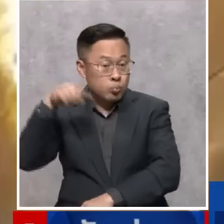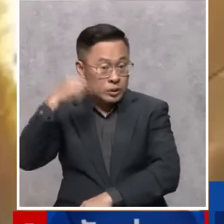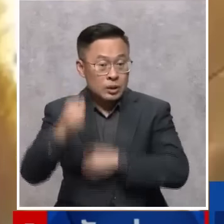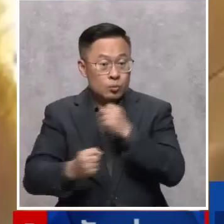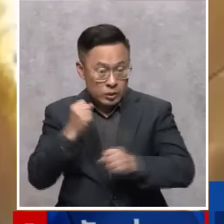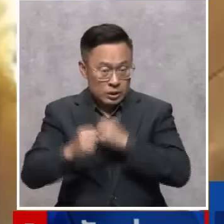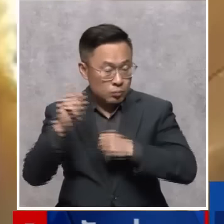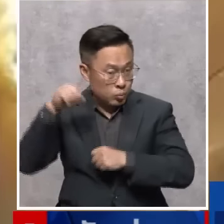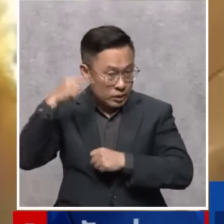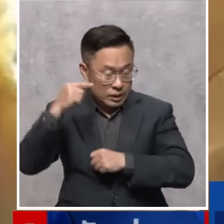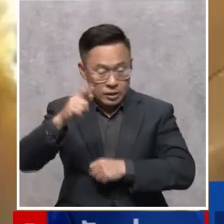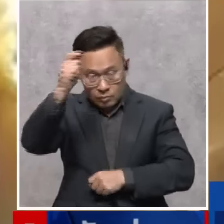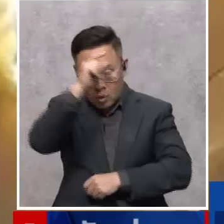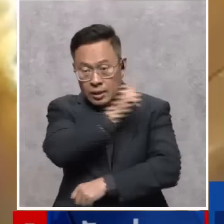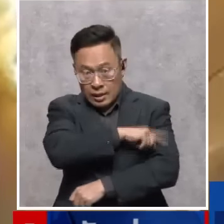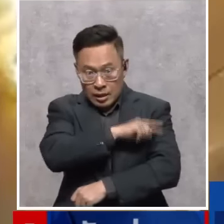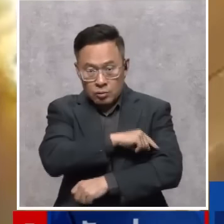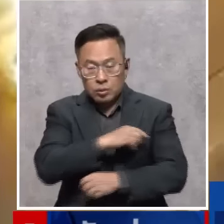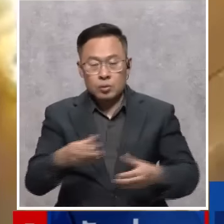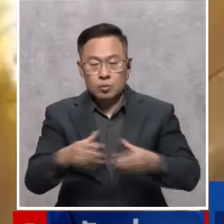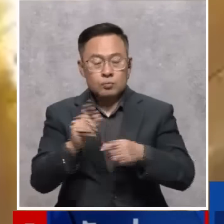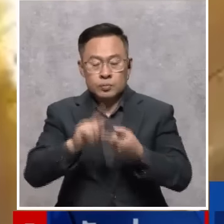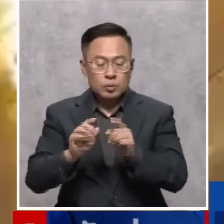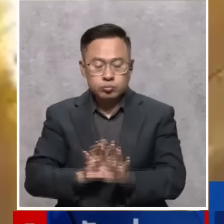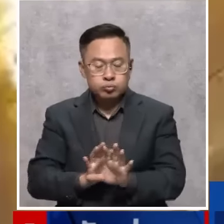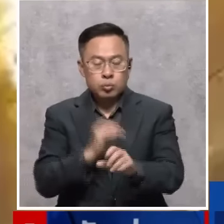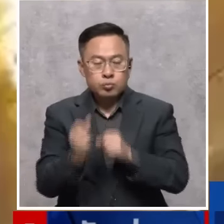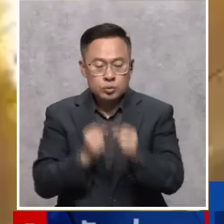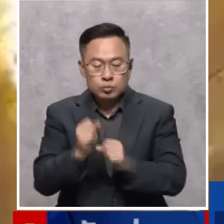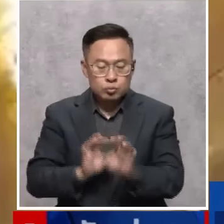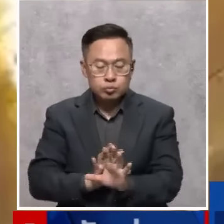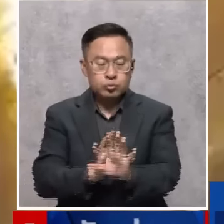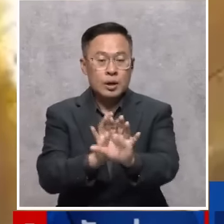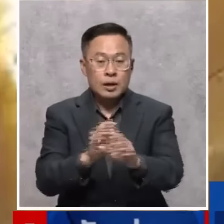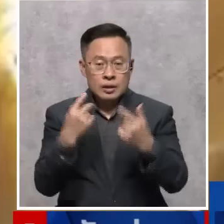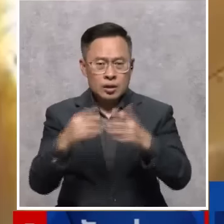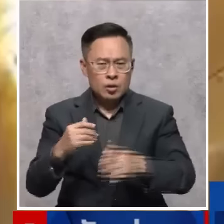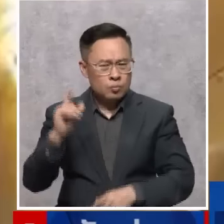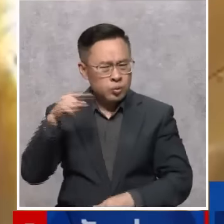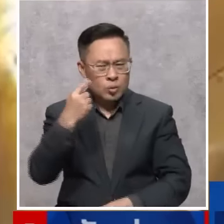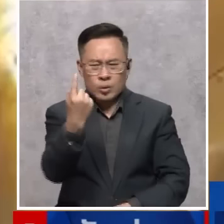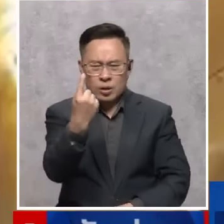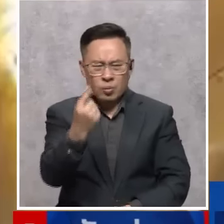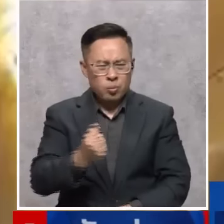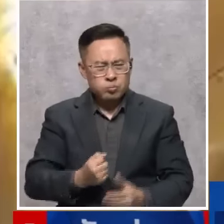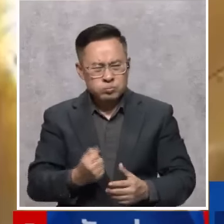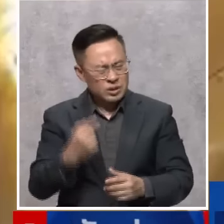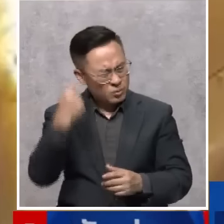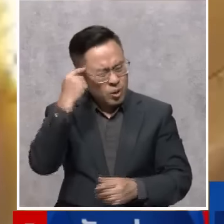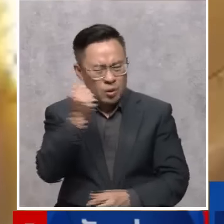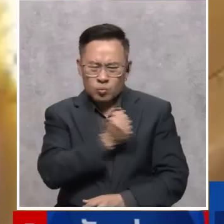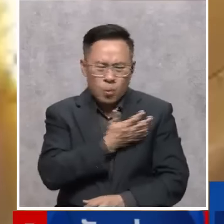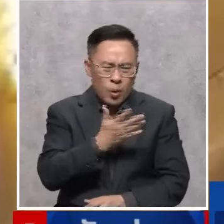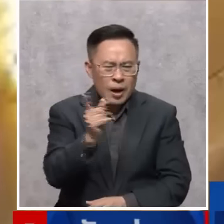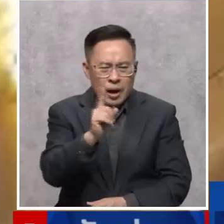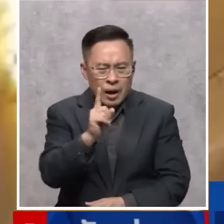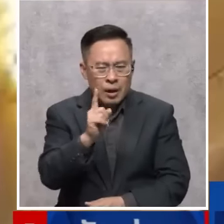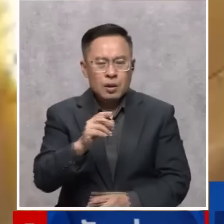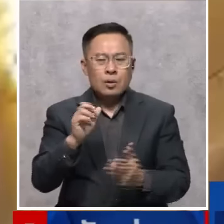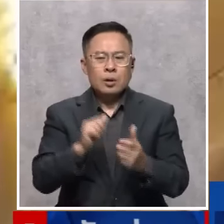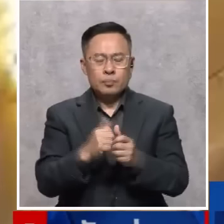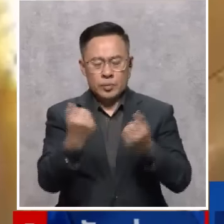ๆอยู่คือวิ่งมากับเพื่อนที่มาร่วมงานด้วยกันแล้วเหมือนเข้าคงไม่ไหวจริงๆอ่ะเค้าก็เลยมาที่